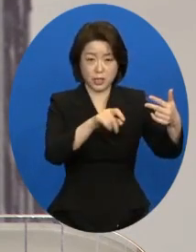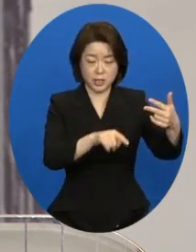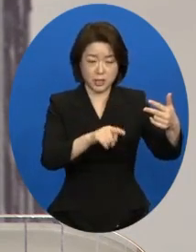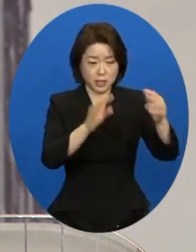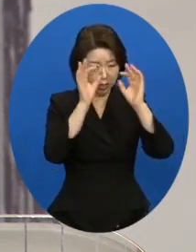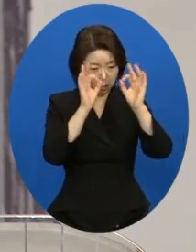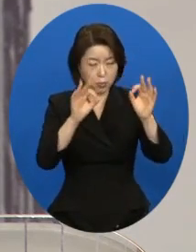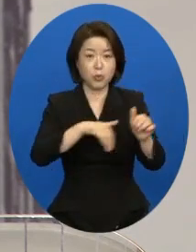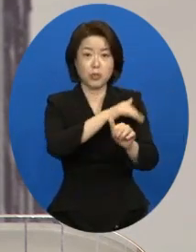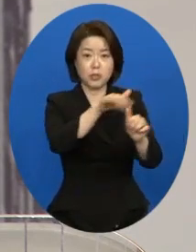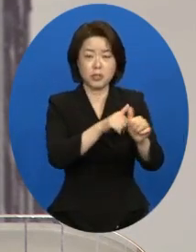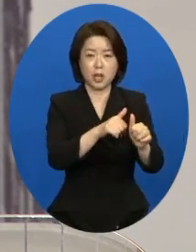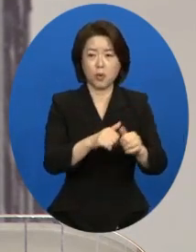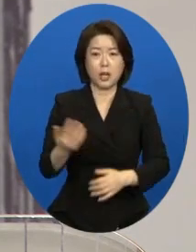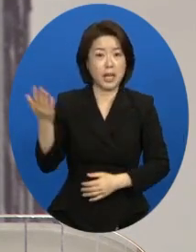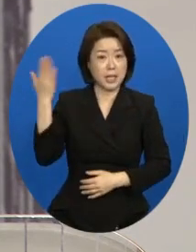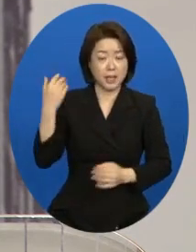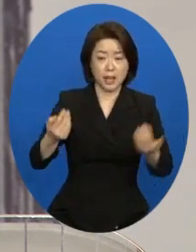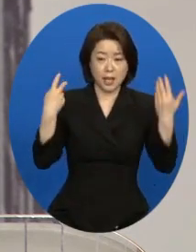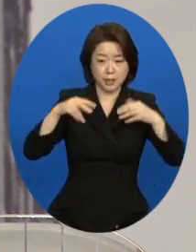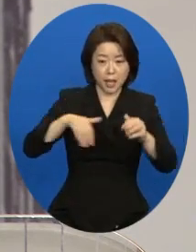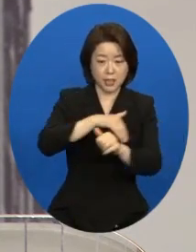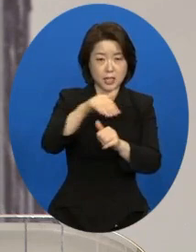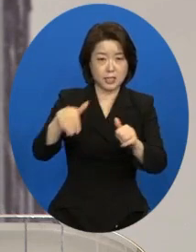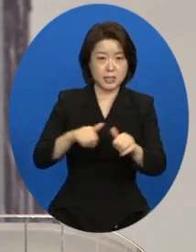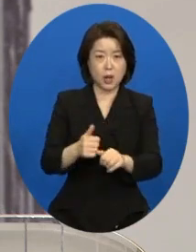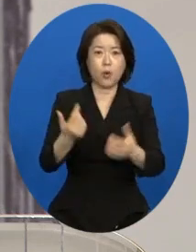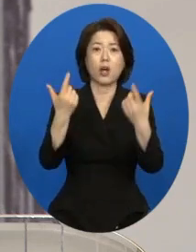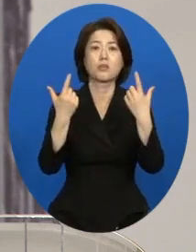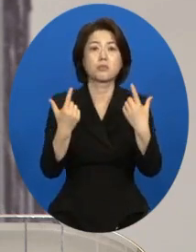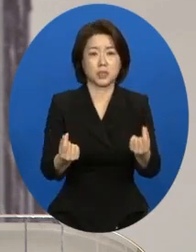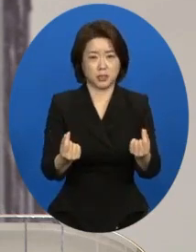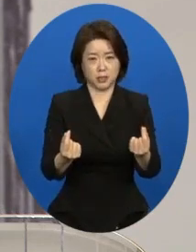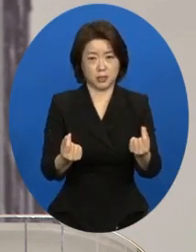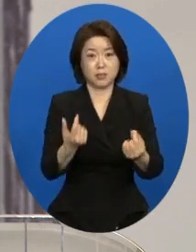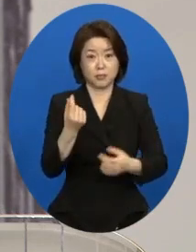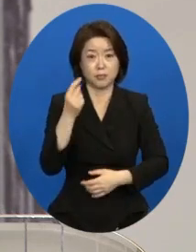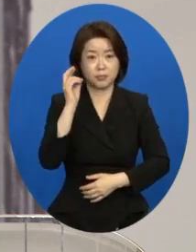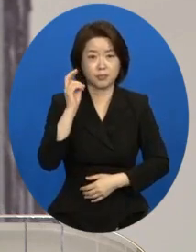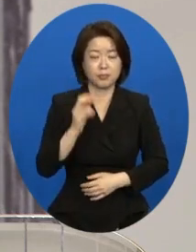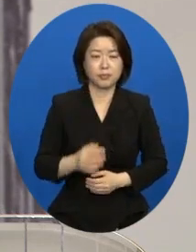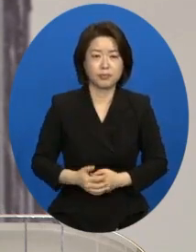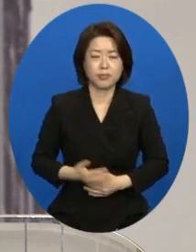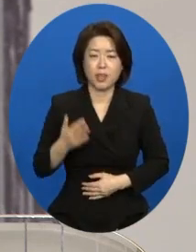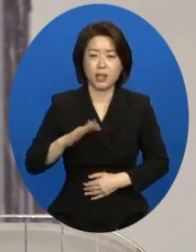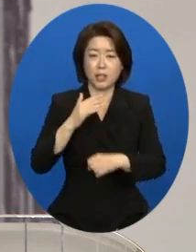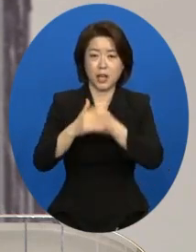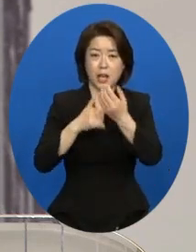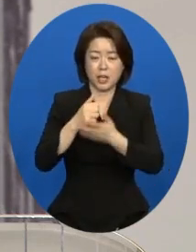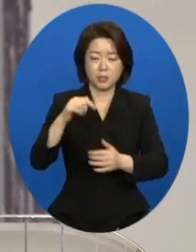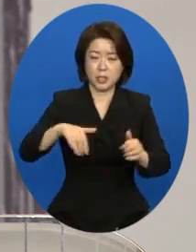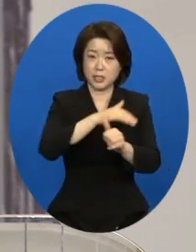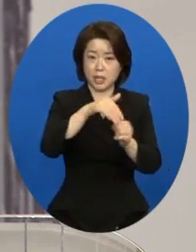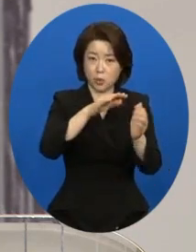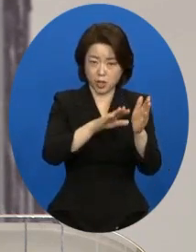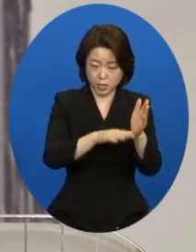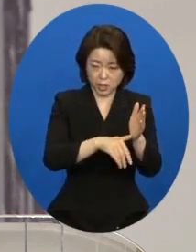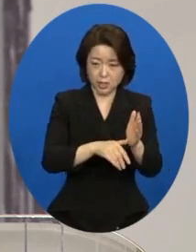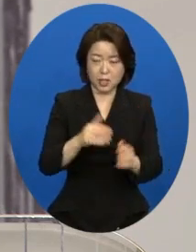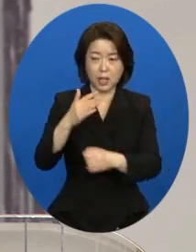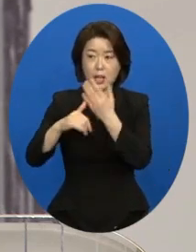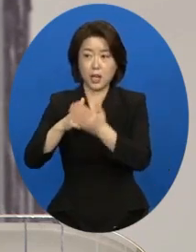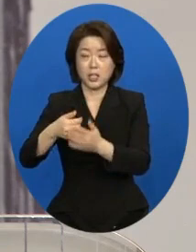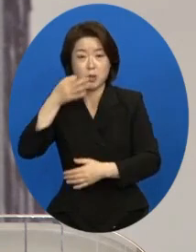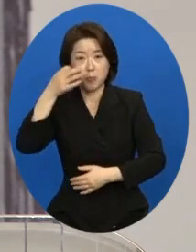듣는 상황도 다니엘과 크게 다르지 않다라고 하는 거예요. 그런데 하나님께서 이 상황 속에서 이 말씀을